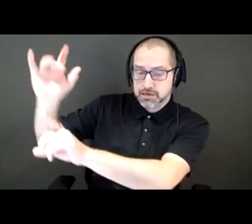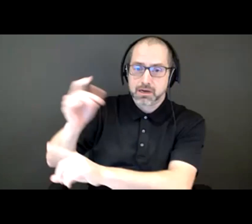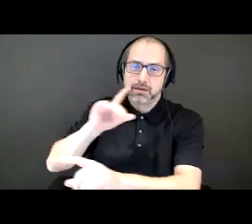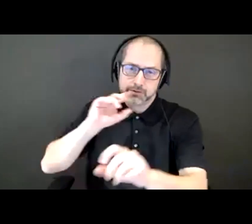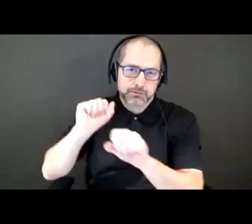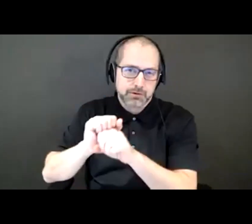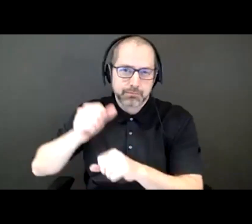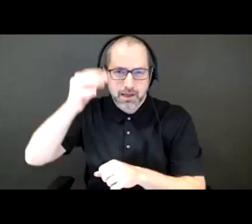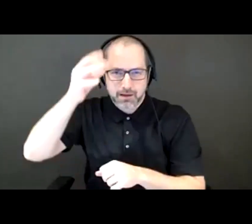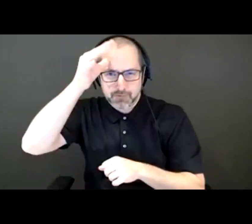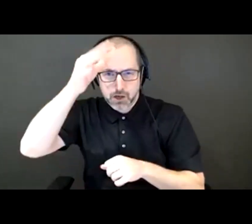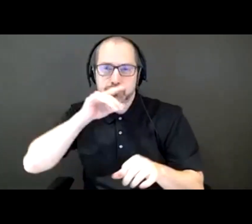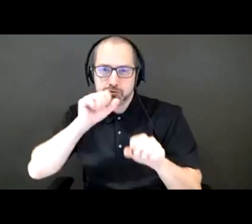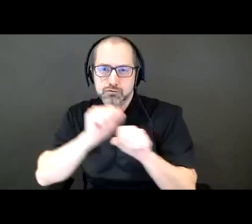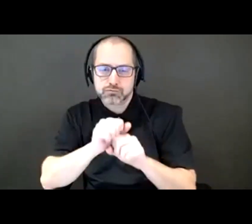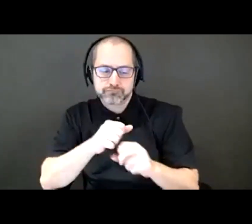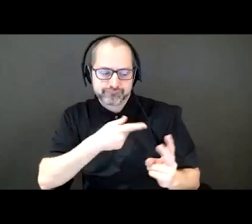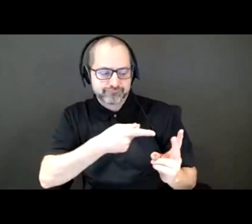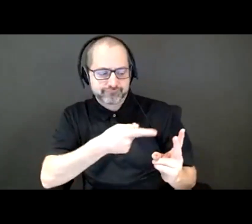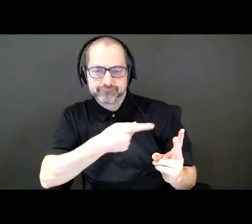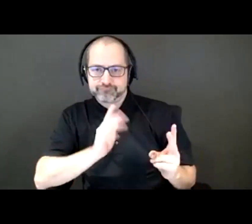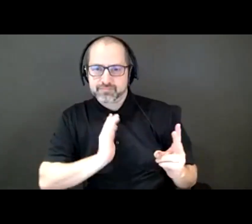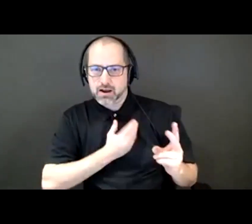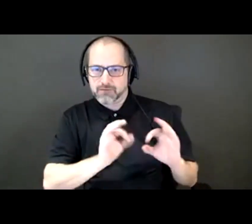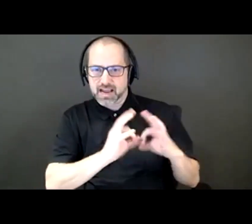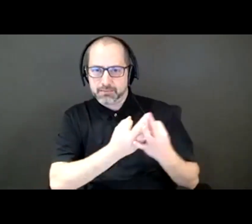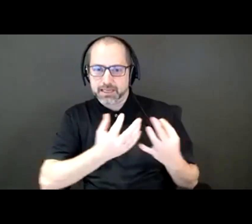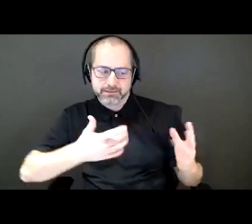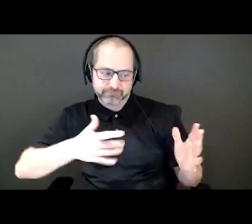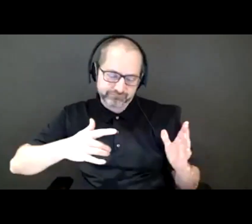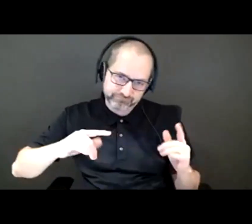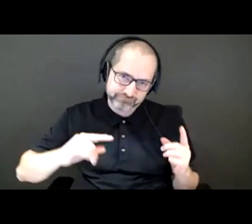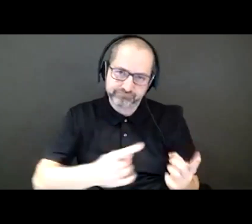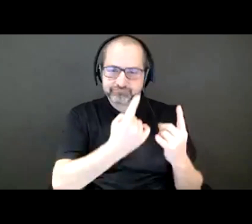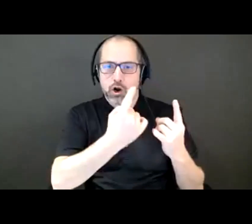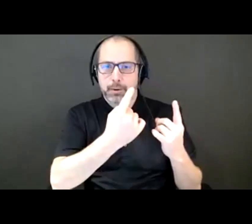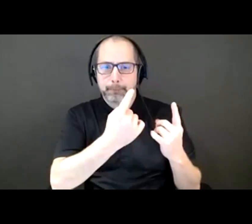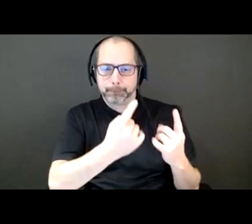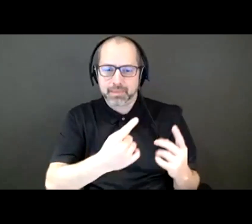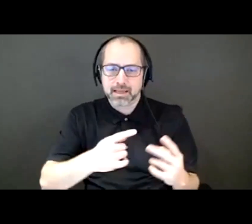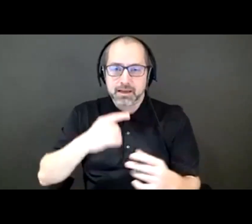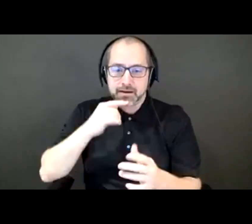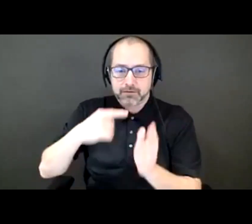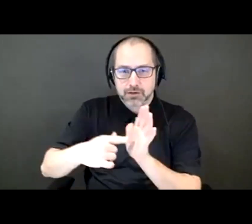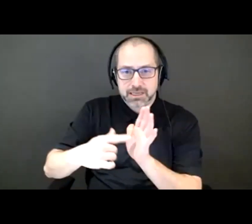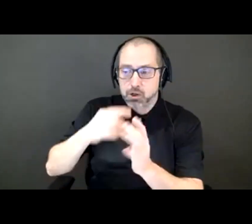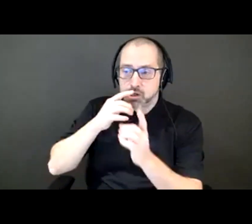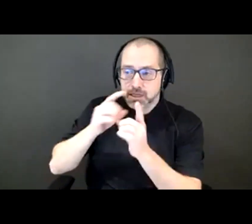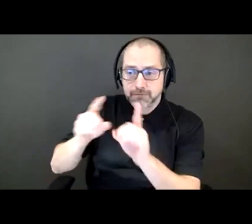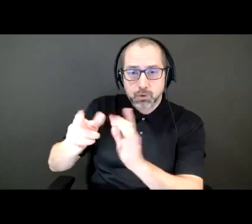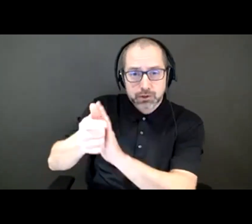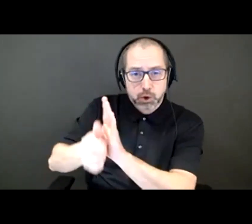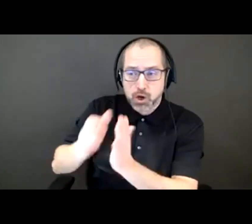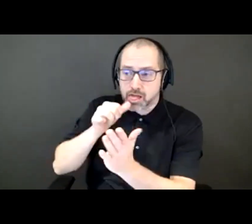mon père a commis de nombreux actes inappropriées contre ma famille par exemple il envoyait une lettre